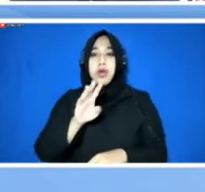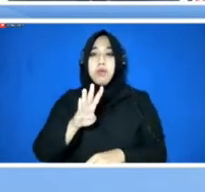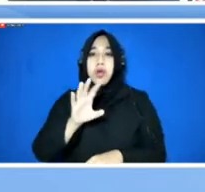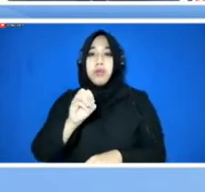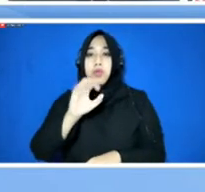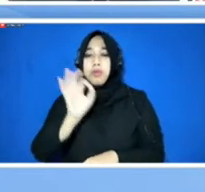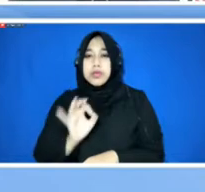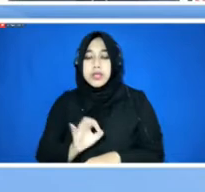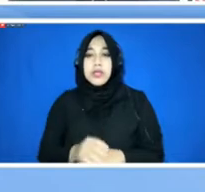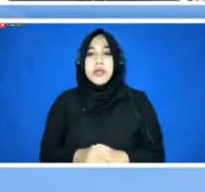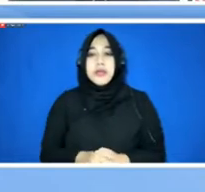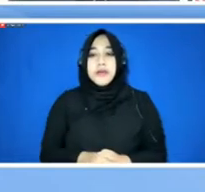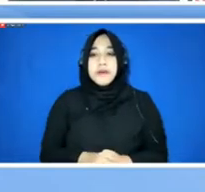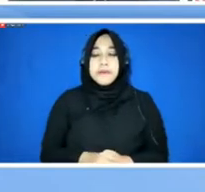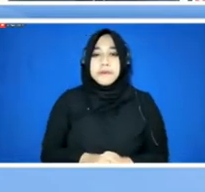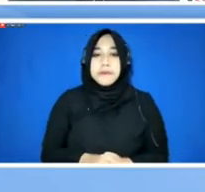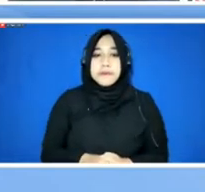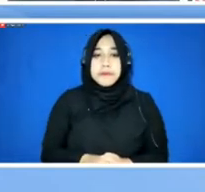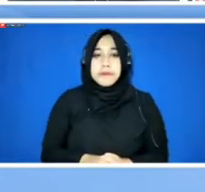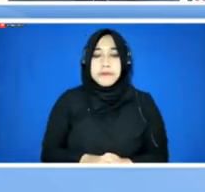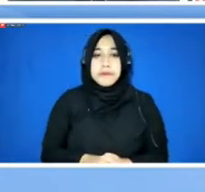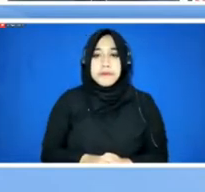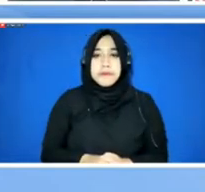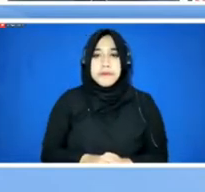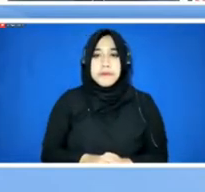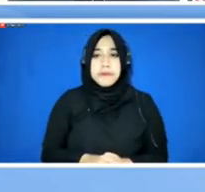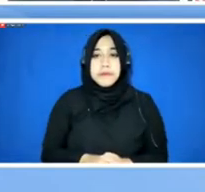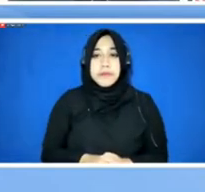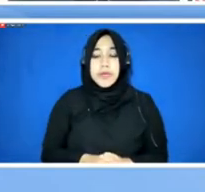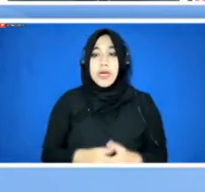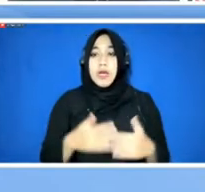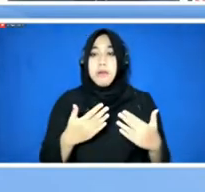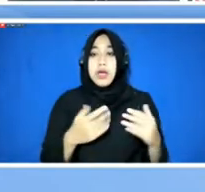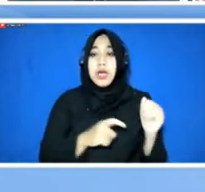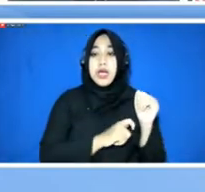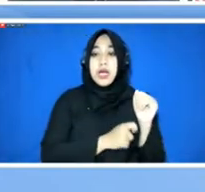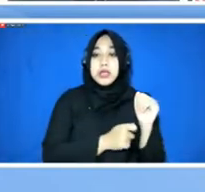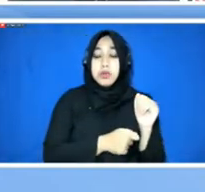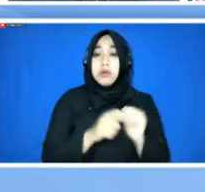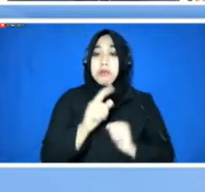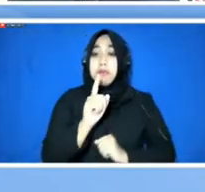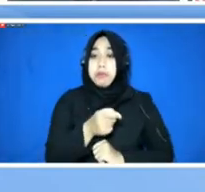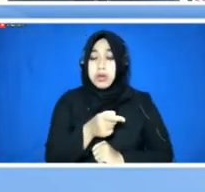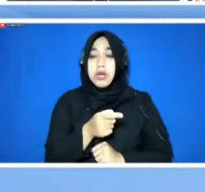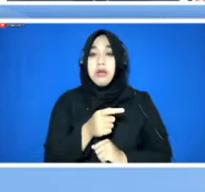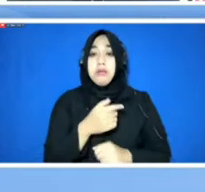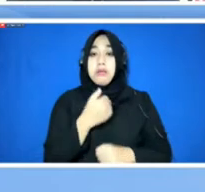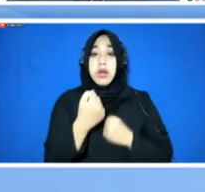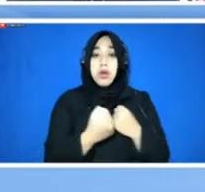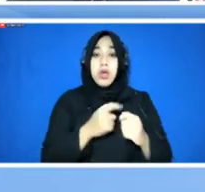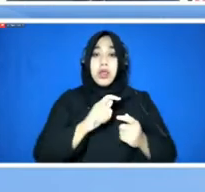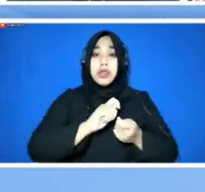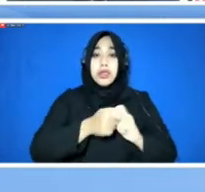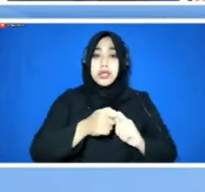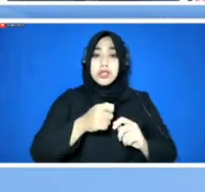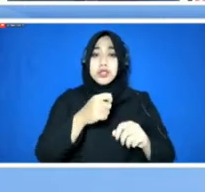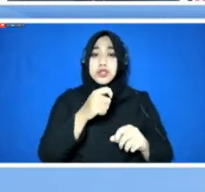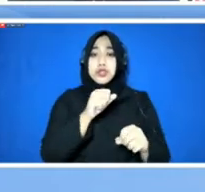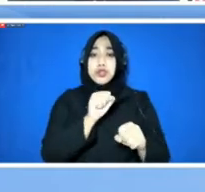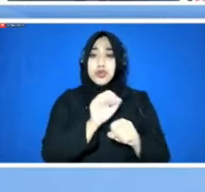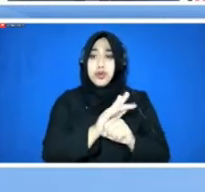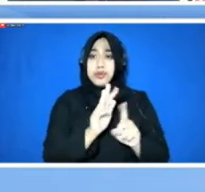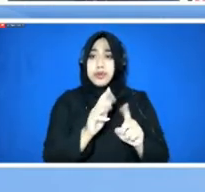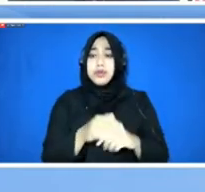21,40%. Nah, apakah responden pernah melakukan tes COVID-19? mayoritas